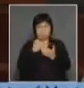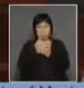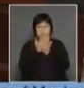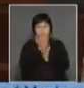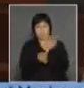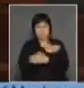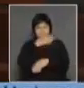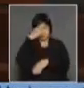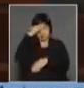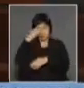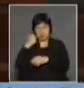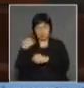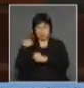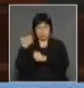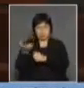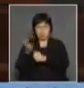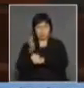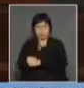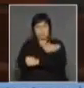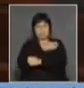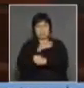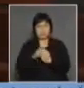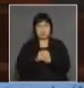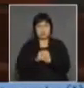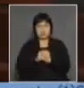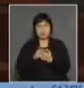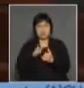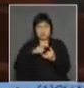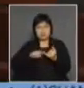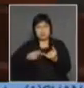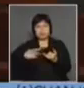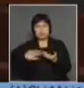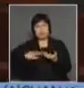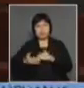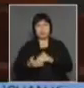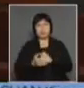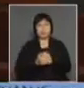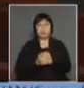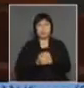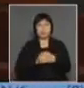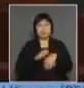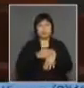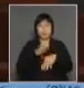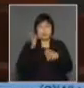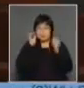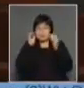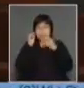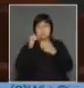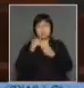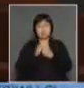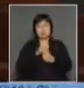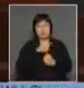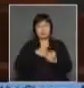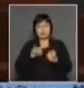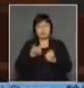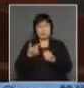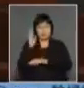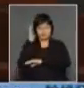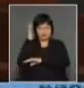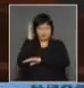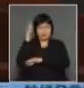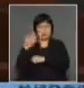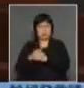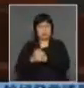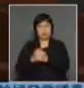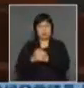咁樣真係倒果為因。特別係頭先聽咗好多位泛民議員嘅發言啊，不斷抹黑